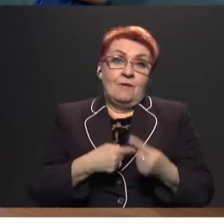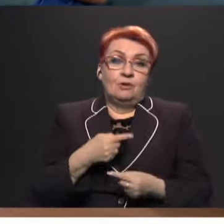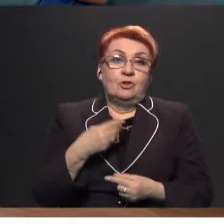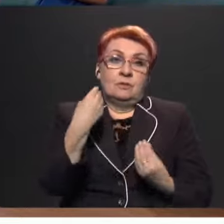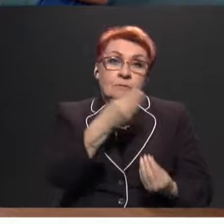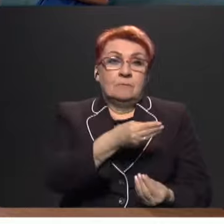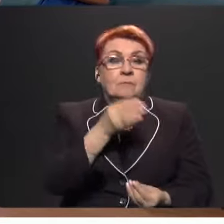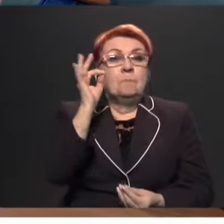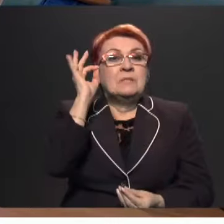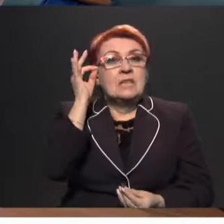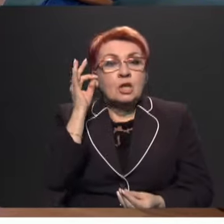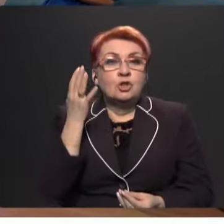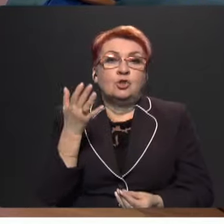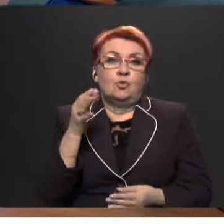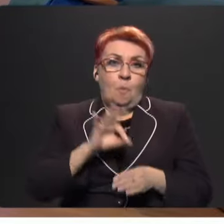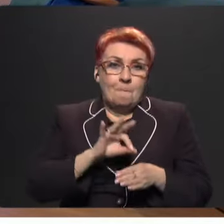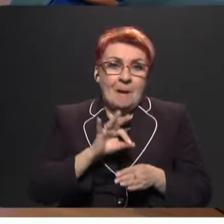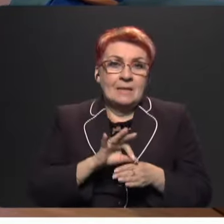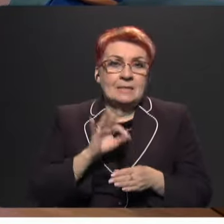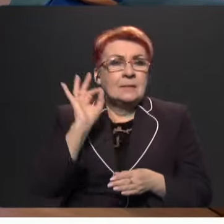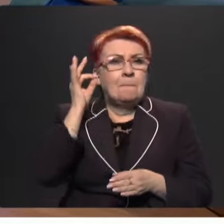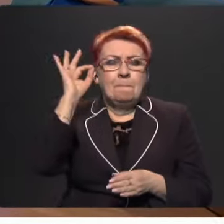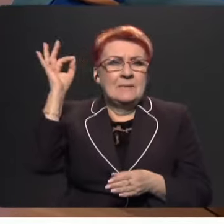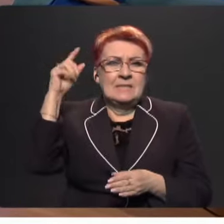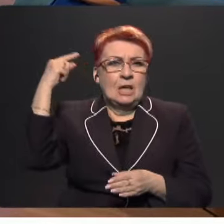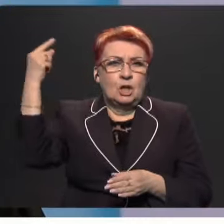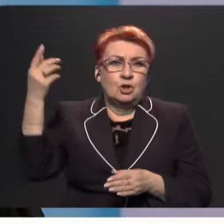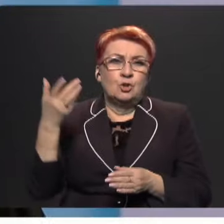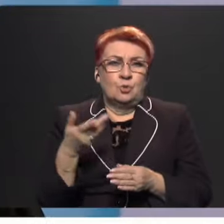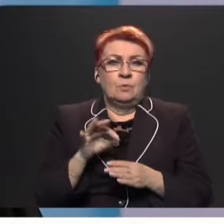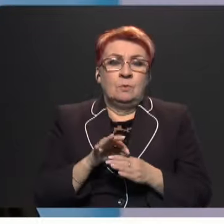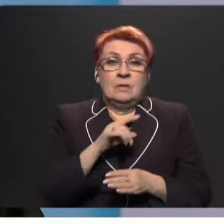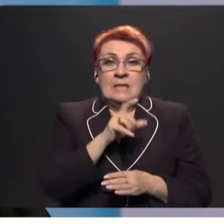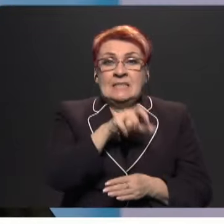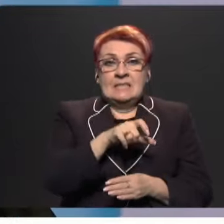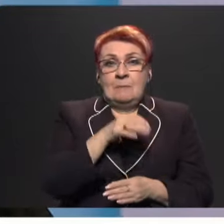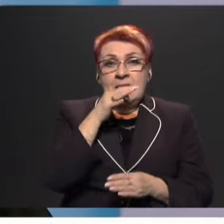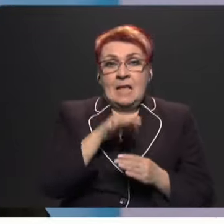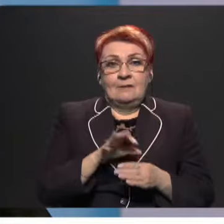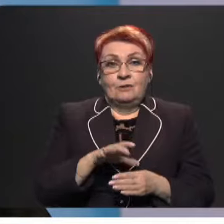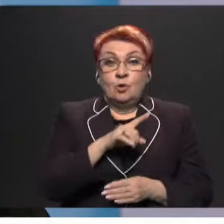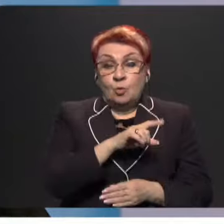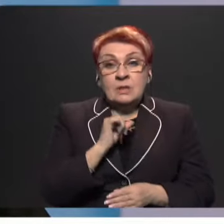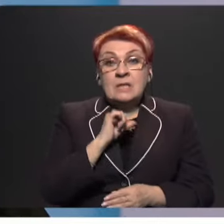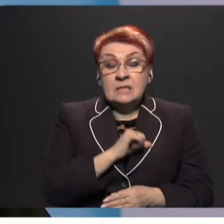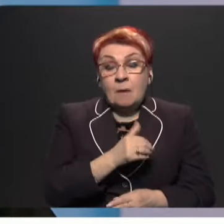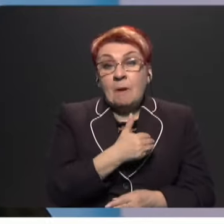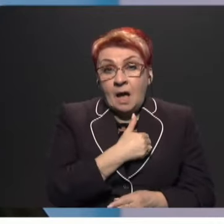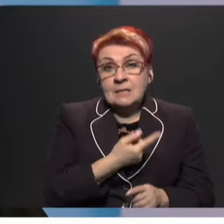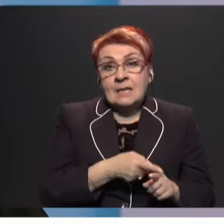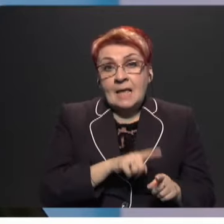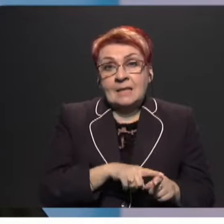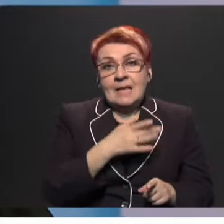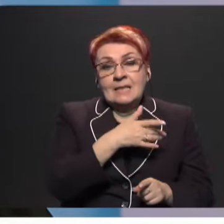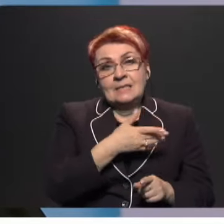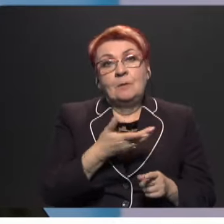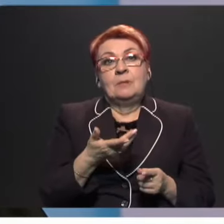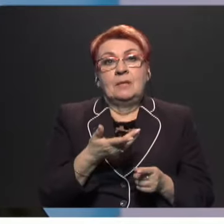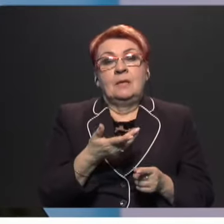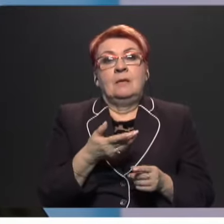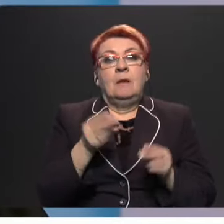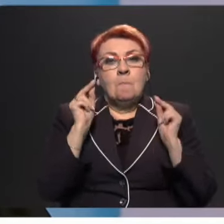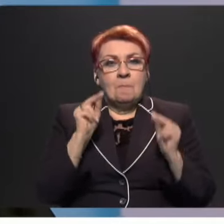психологическую болезнь, психическую, потому что ты уже как бы за себя не отвечаешь. Но все равно ты сам к ней шел. То есть, если бы ты вот церковился, если бы ты